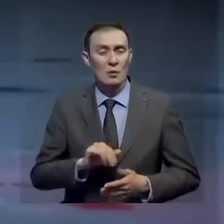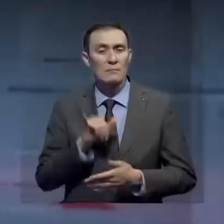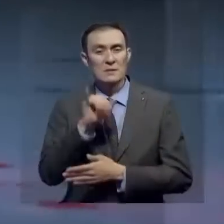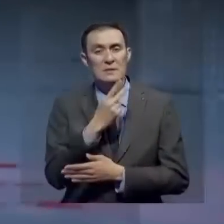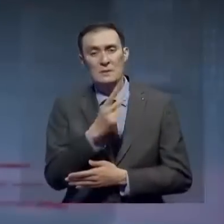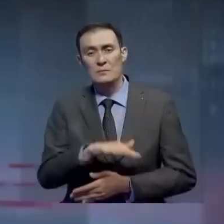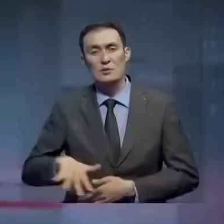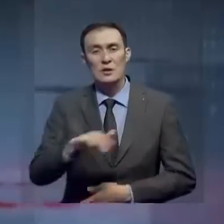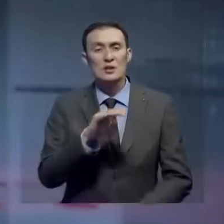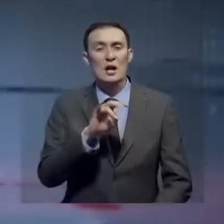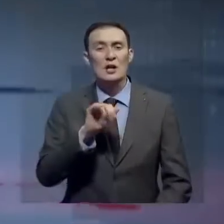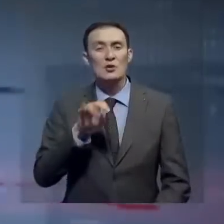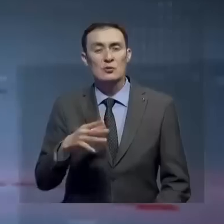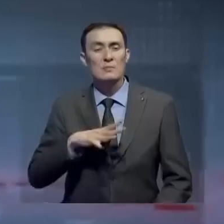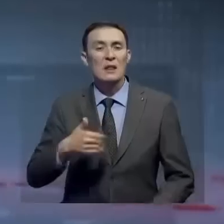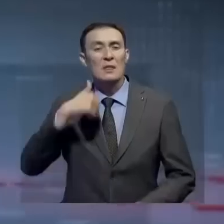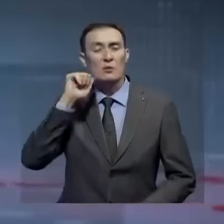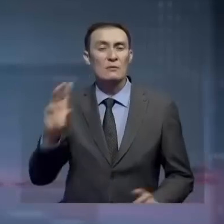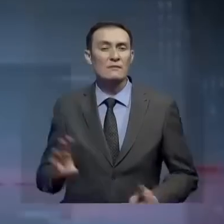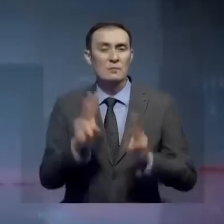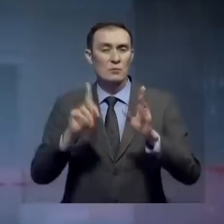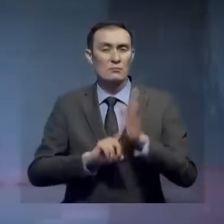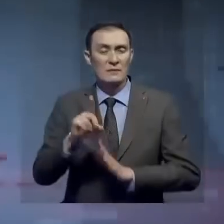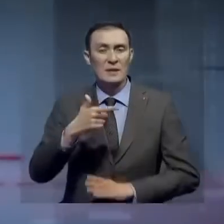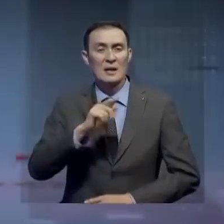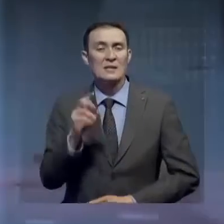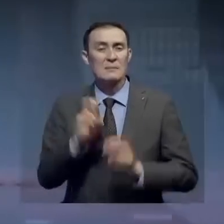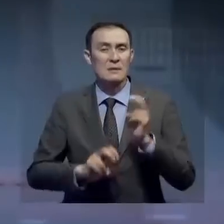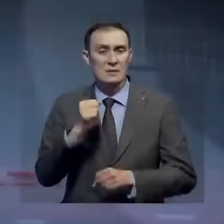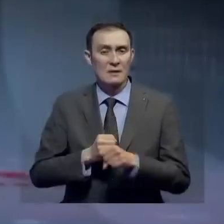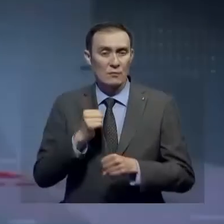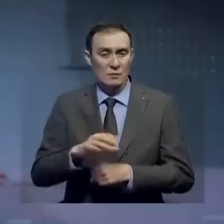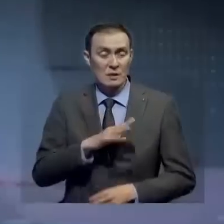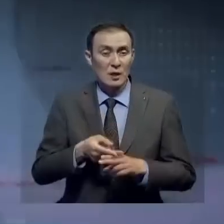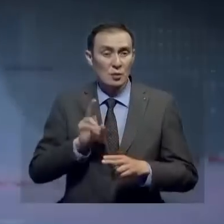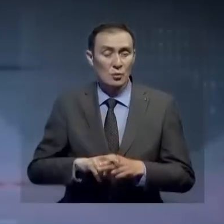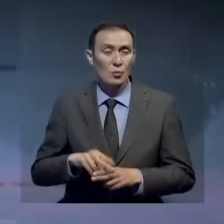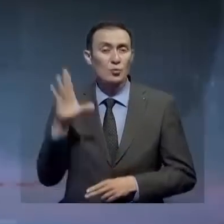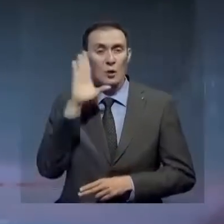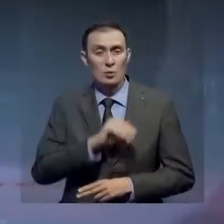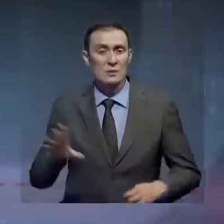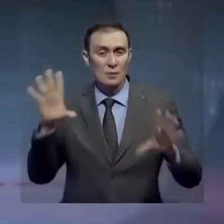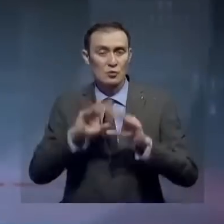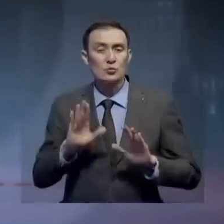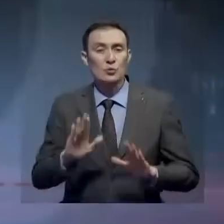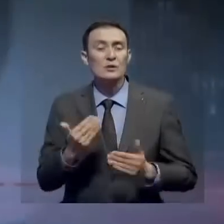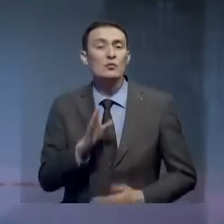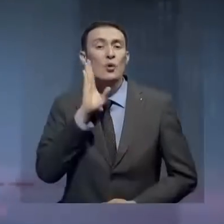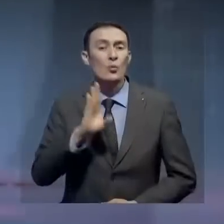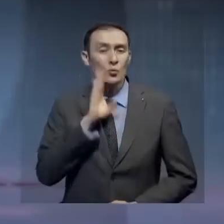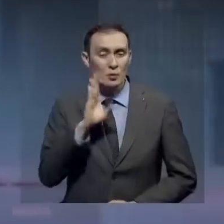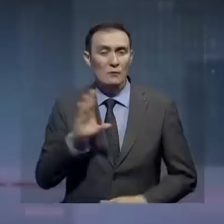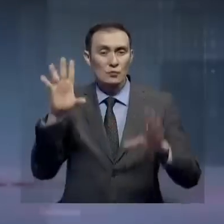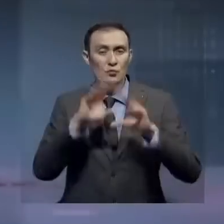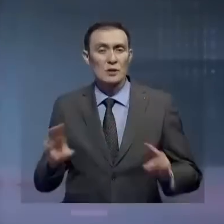посетил месторождение Жанажол, где накануне вспыхнул пожар на газоперерабатывающем заводе, который удалось ликвидировать только сегодня